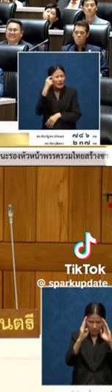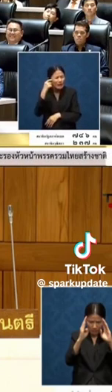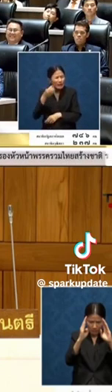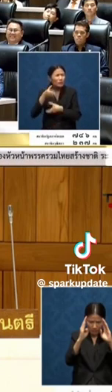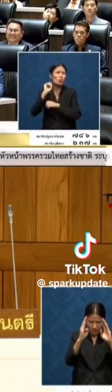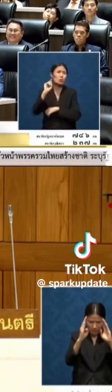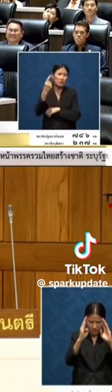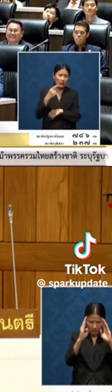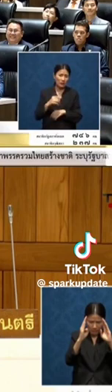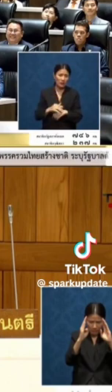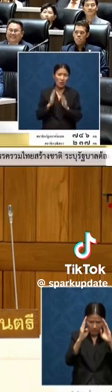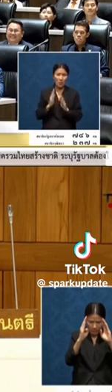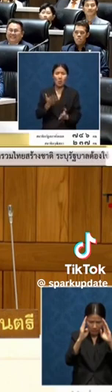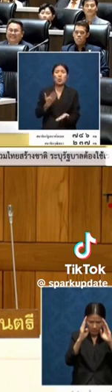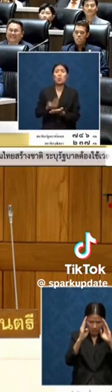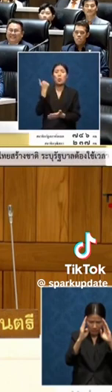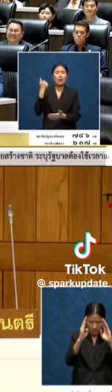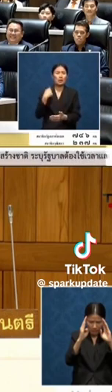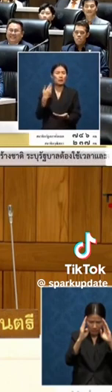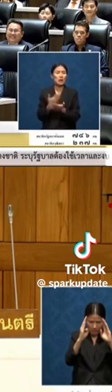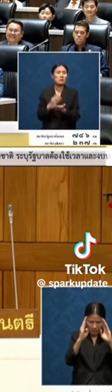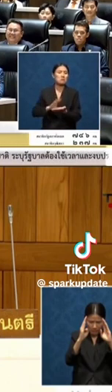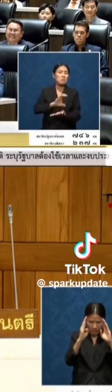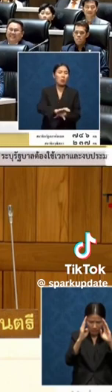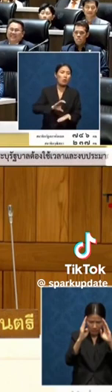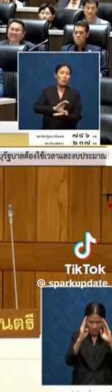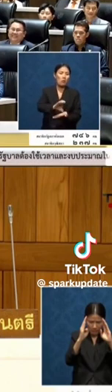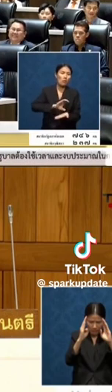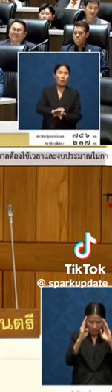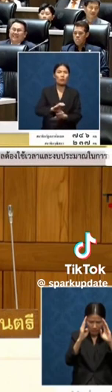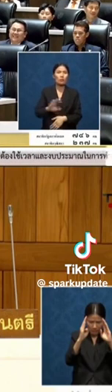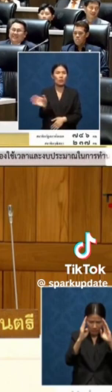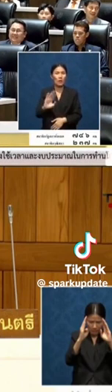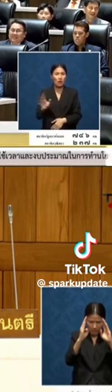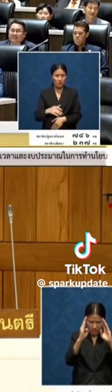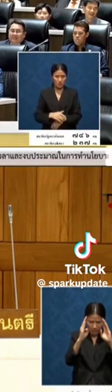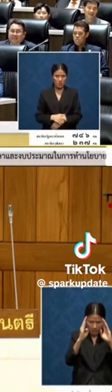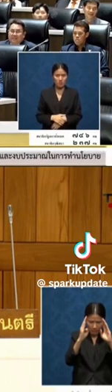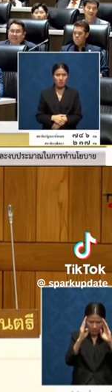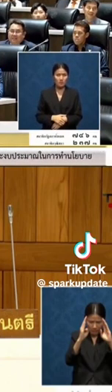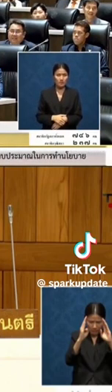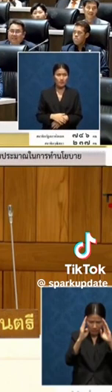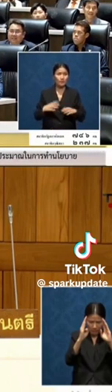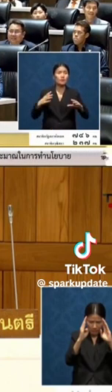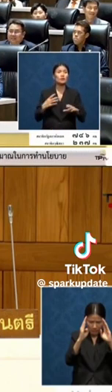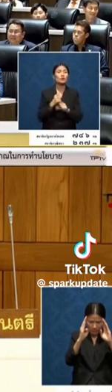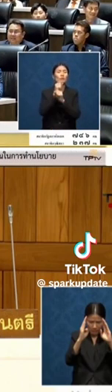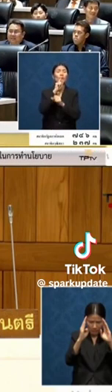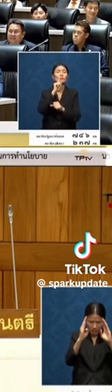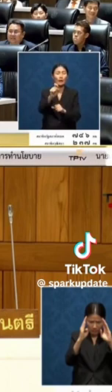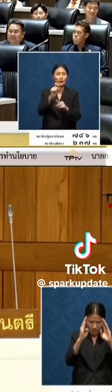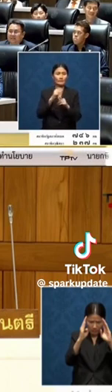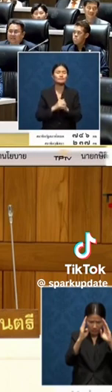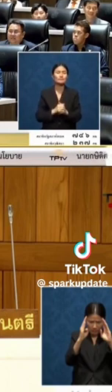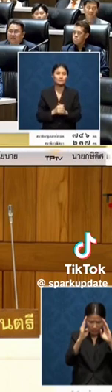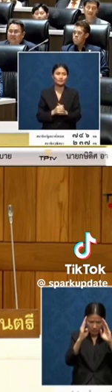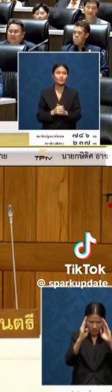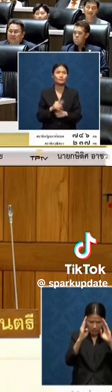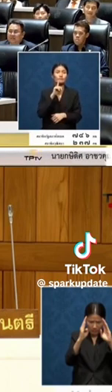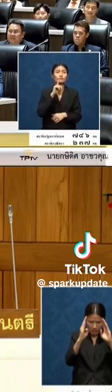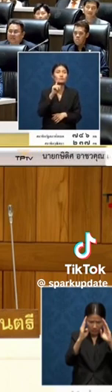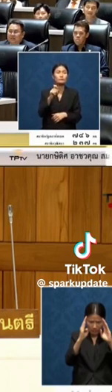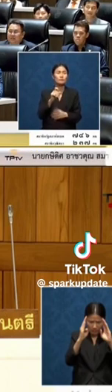ไปเนี่ยท่านประธานครับผมขอสรุปเป็นคำถามคำถามที่อยากให้ท่านรัฐมน